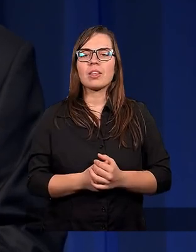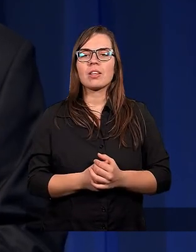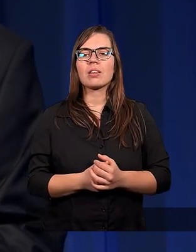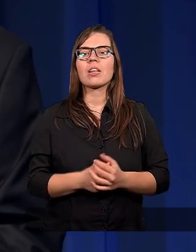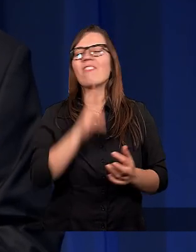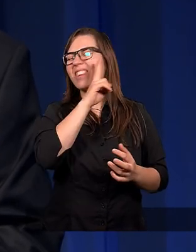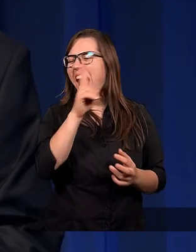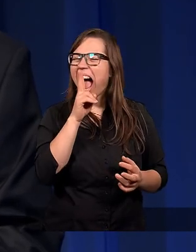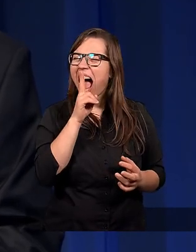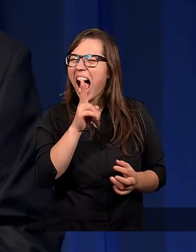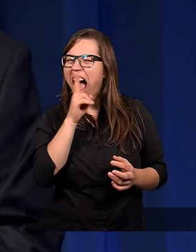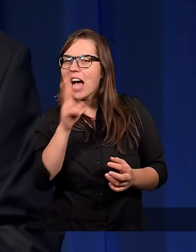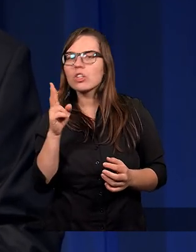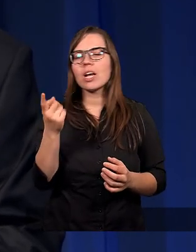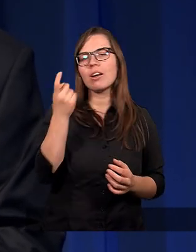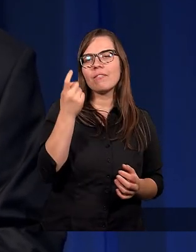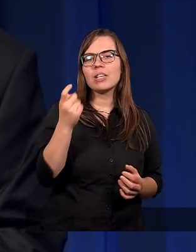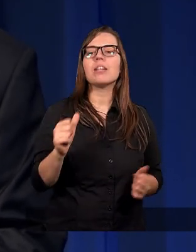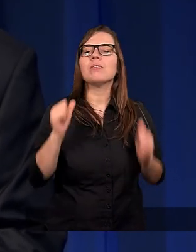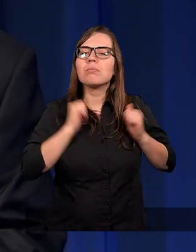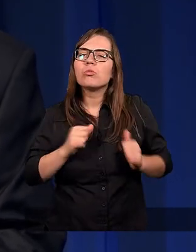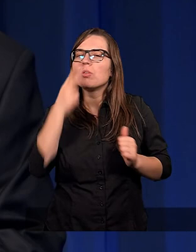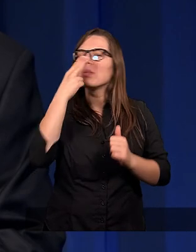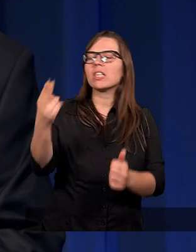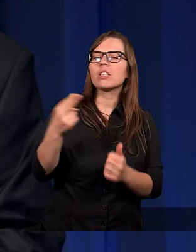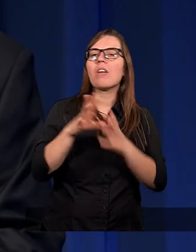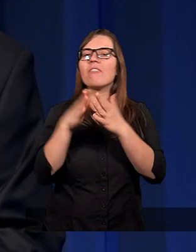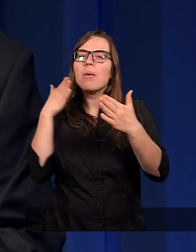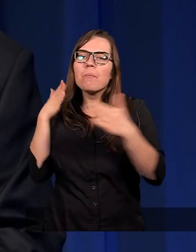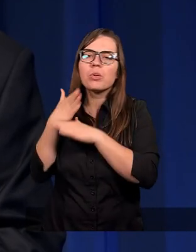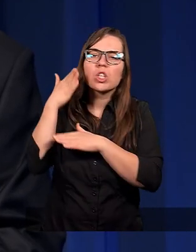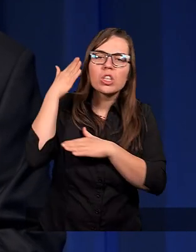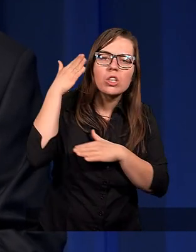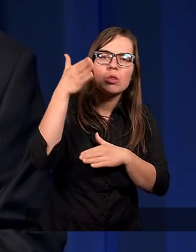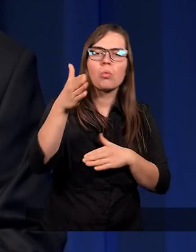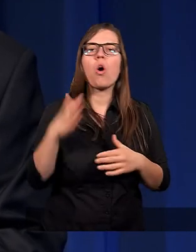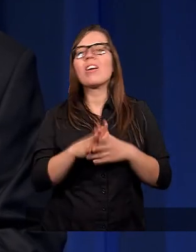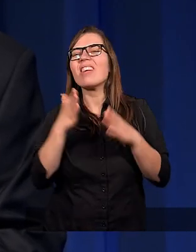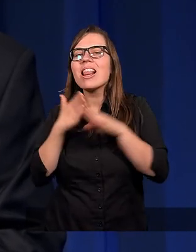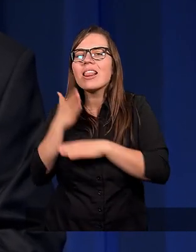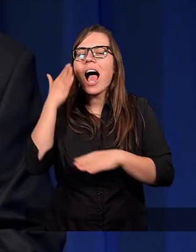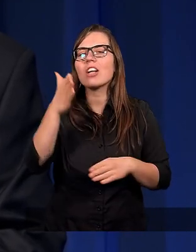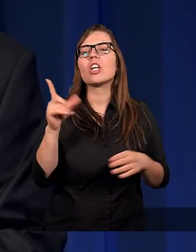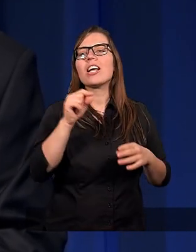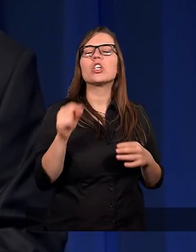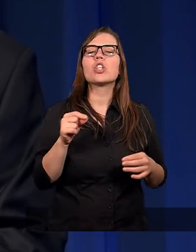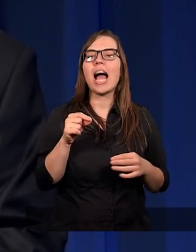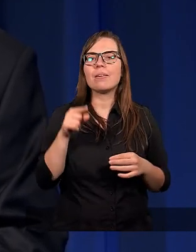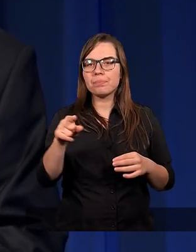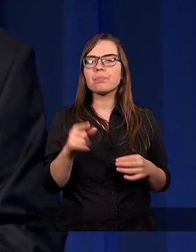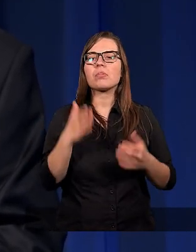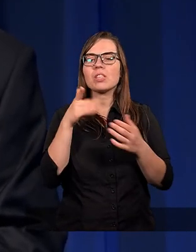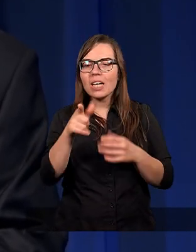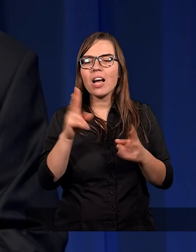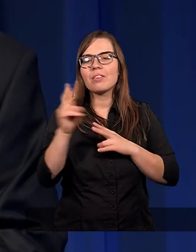W każdej chwili. Spokojnie patrząc w przyszłość. Pełni nadziei, że